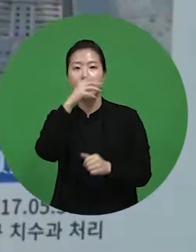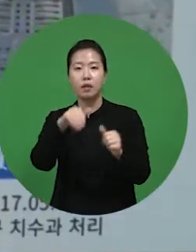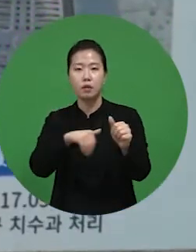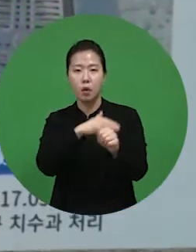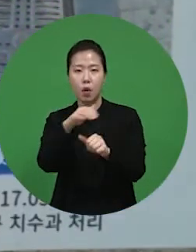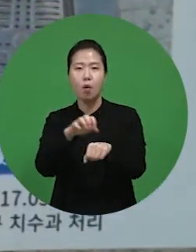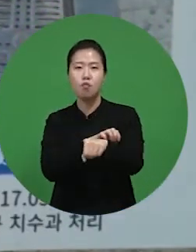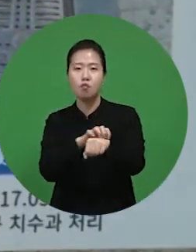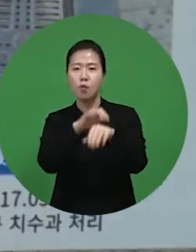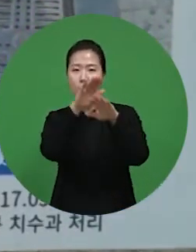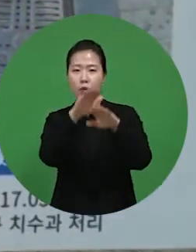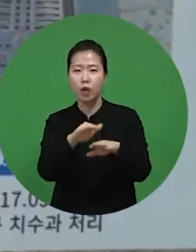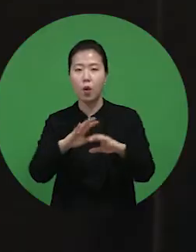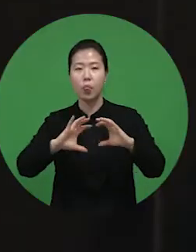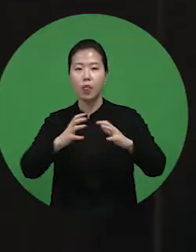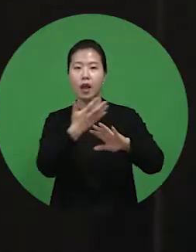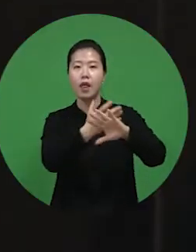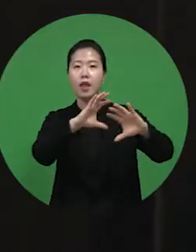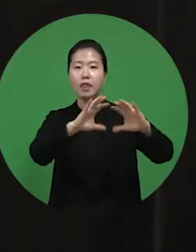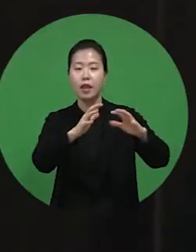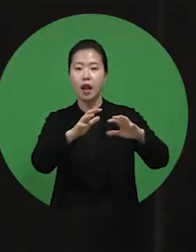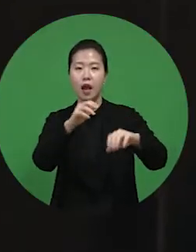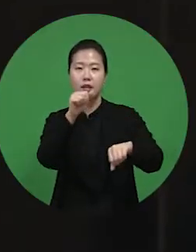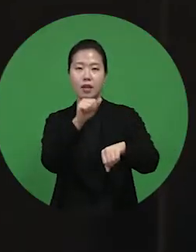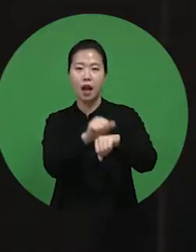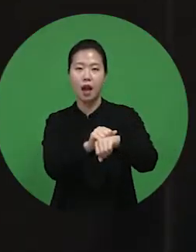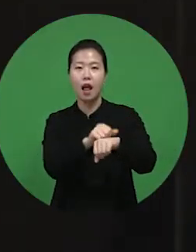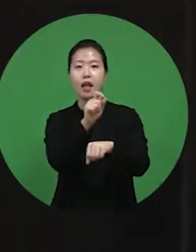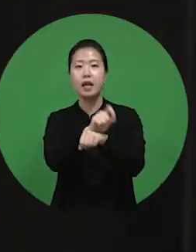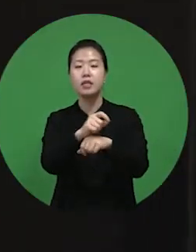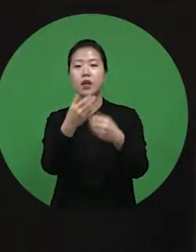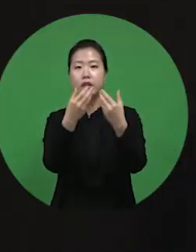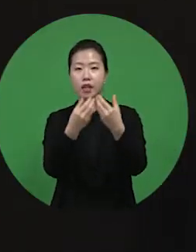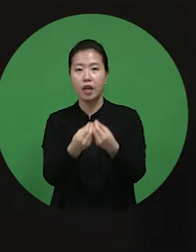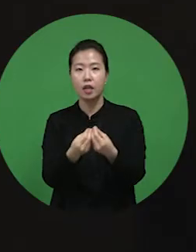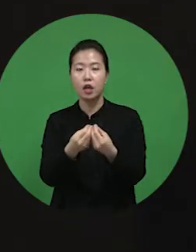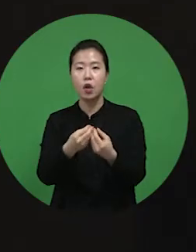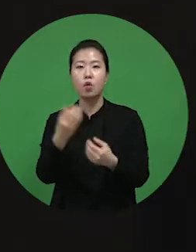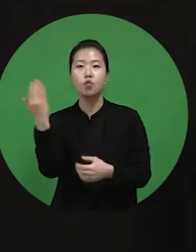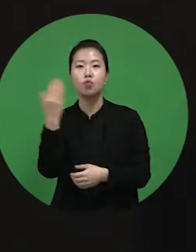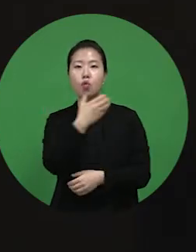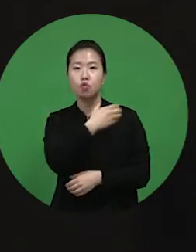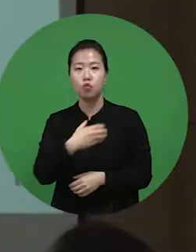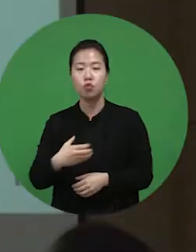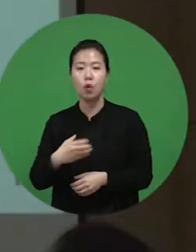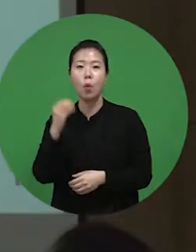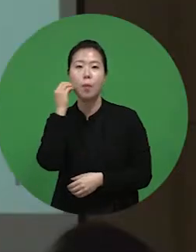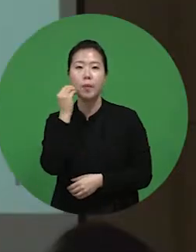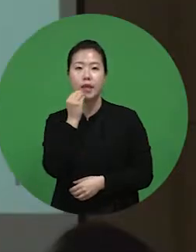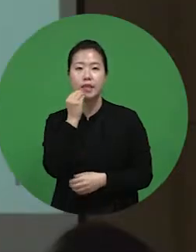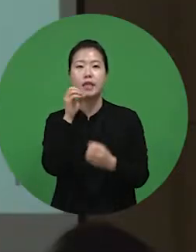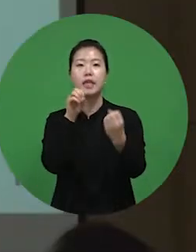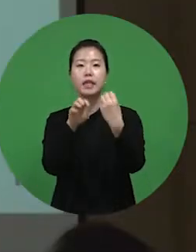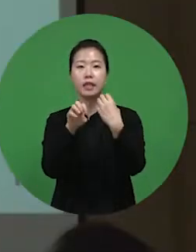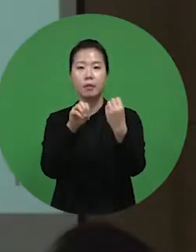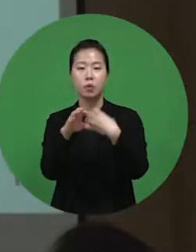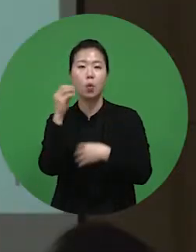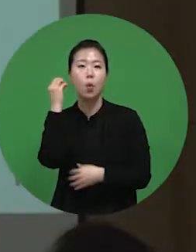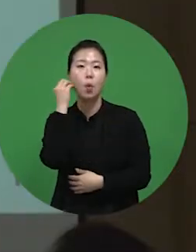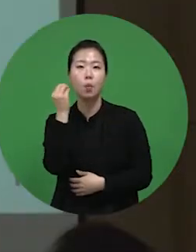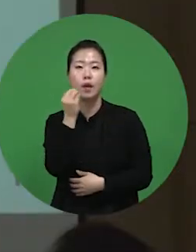실태와 불편사항, 국내외 행정우수 사례 등을 구청 홈페이지 전용 게시판이나